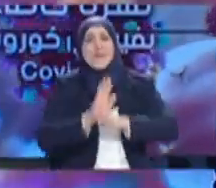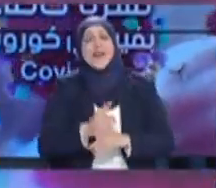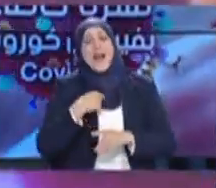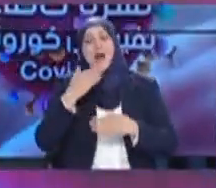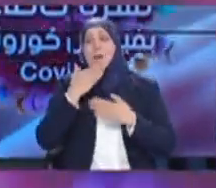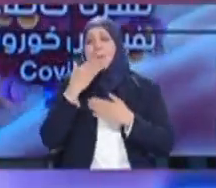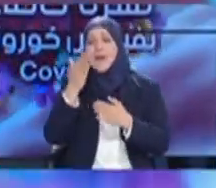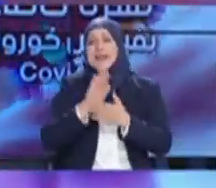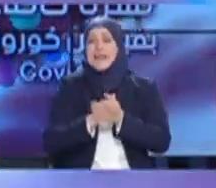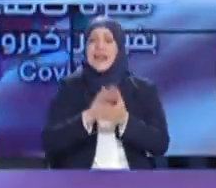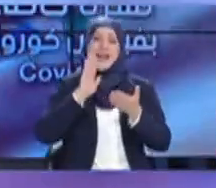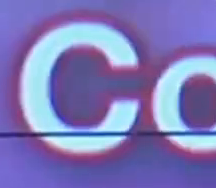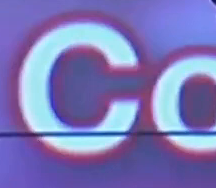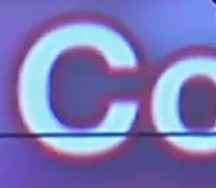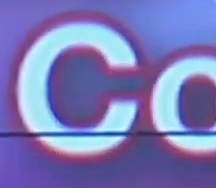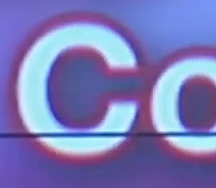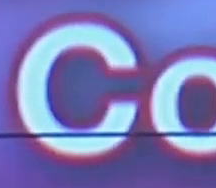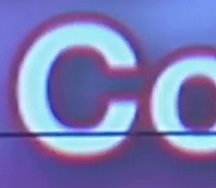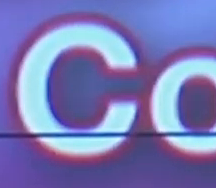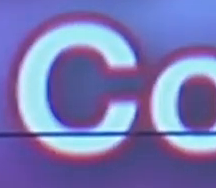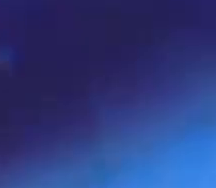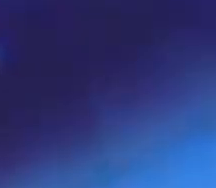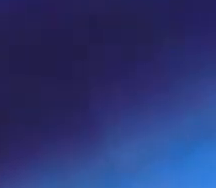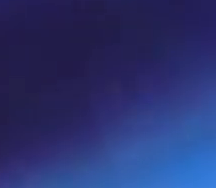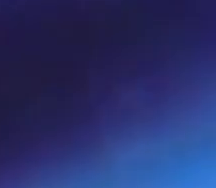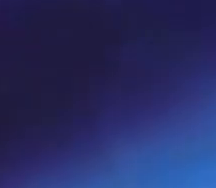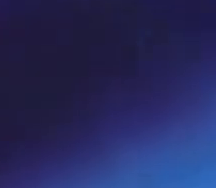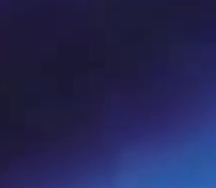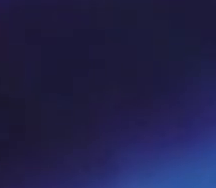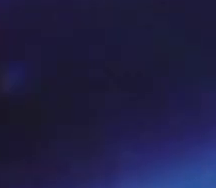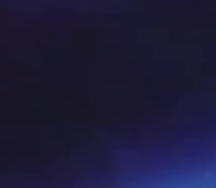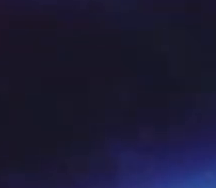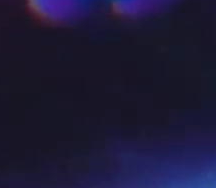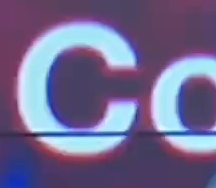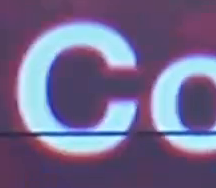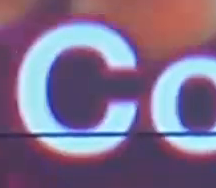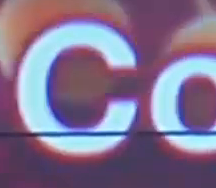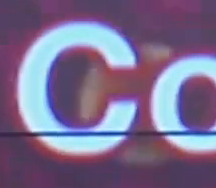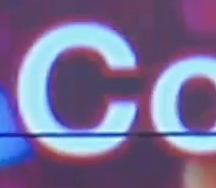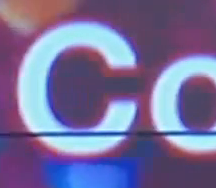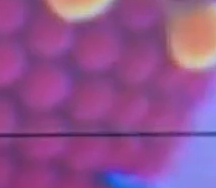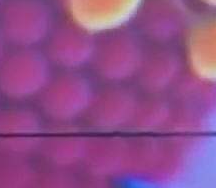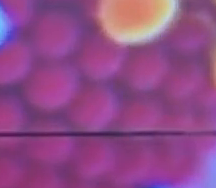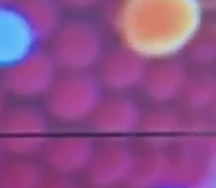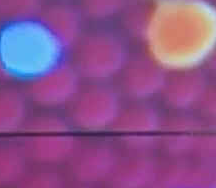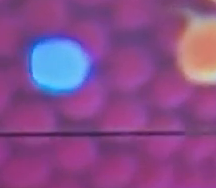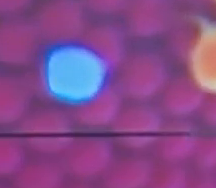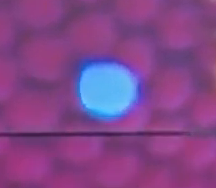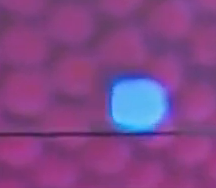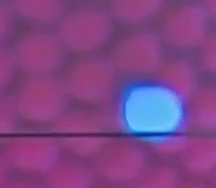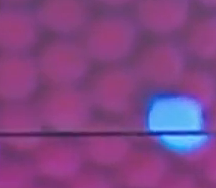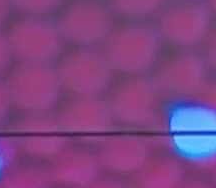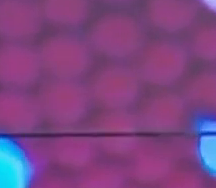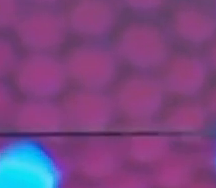جزيل للسيده فايزه قانوني مترجمه في اللغات الاشارات. هكا نكون وصلنا الى نهايه هذا اللقاء. موعدنا